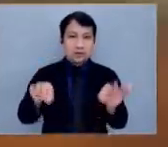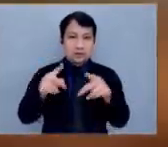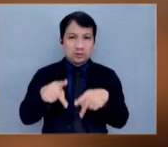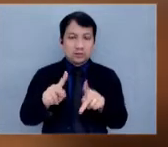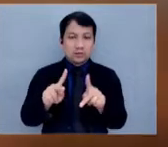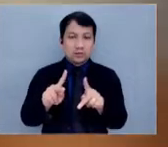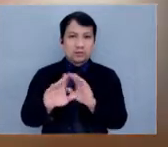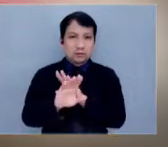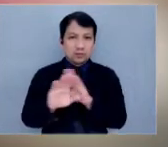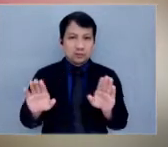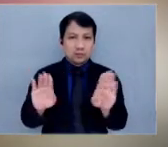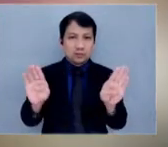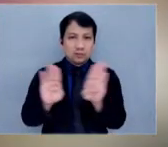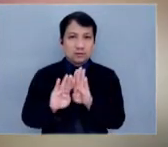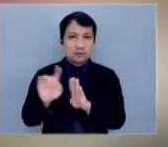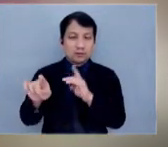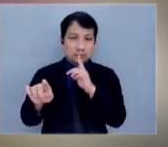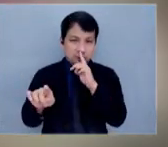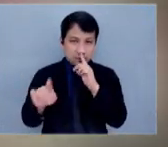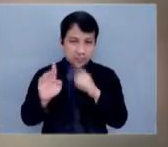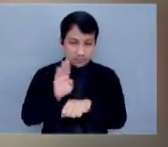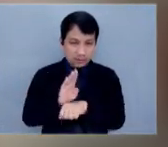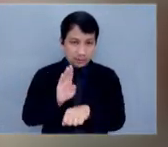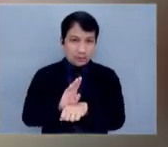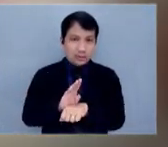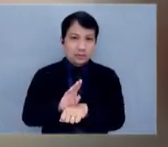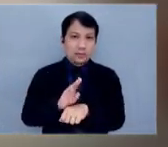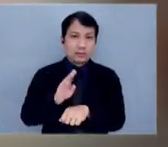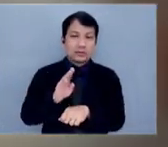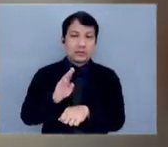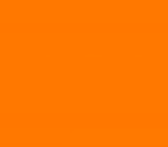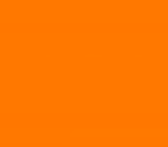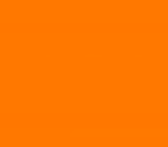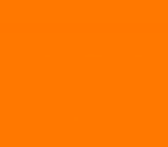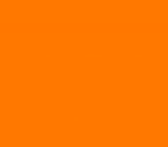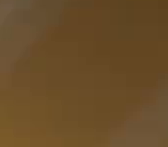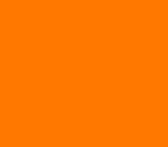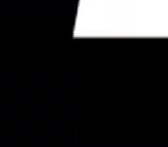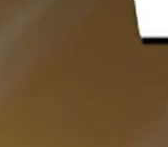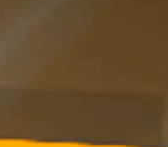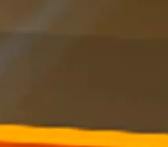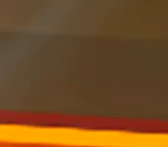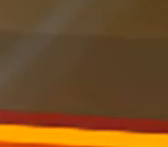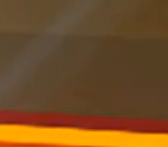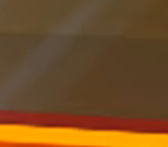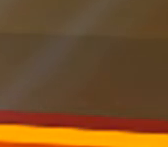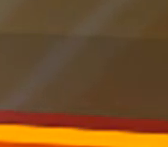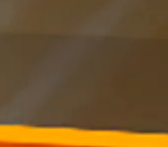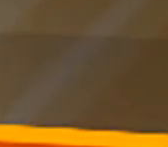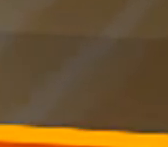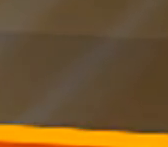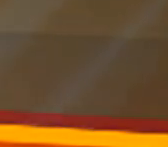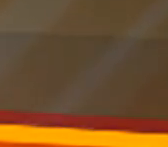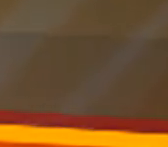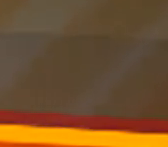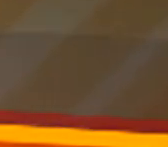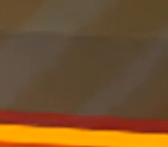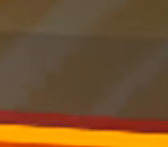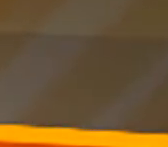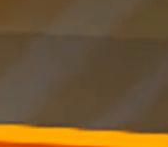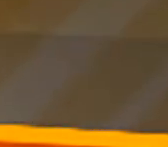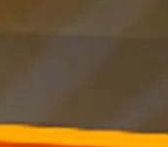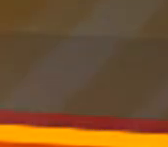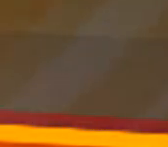hindi ipasara ang kanyang negosyong paresan. Susunod, mga kalansay sa